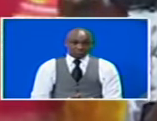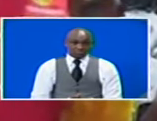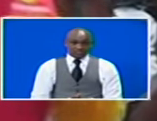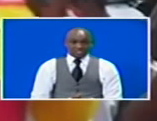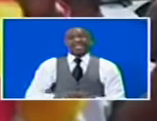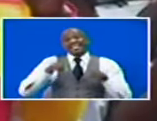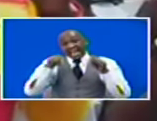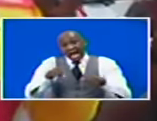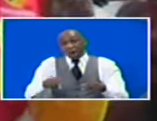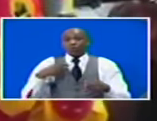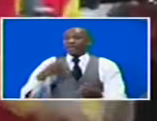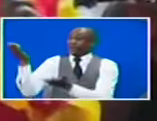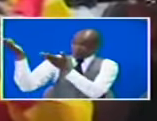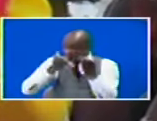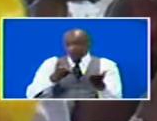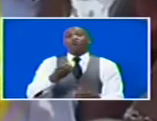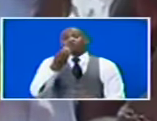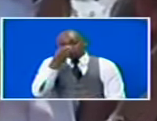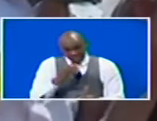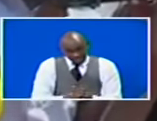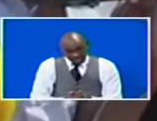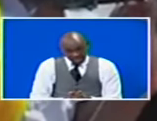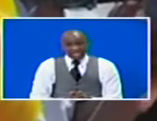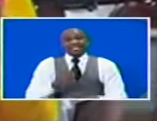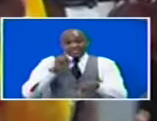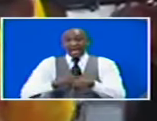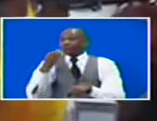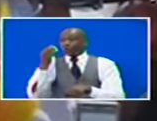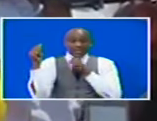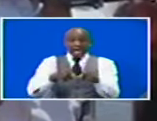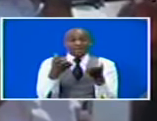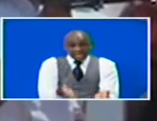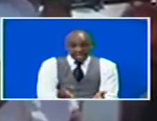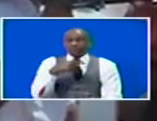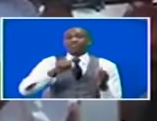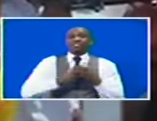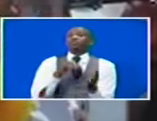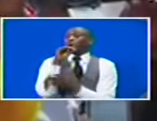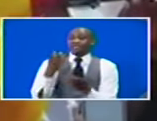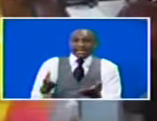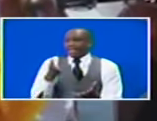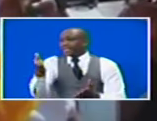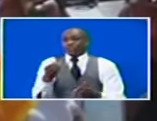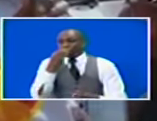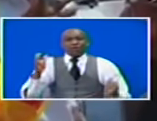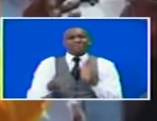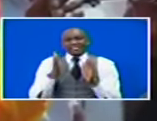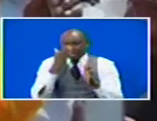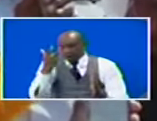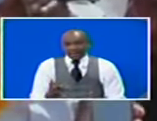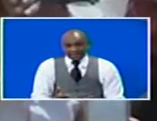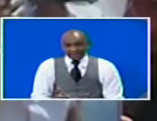Saizi tumeagiza chakula. Saile chakula imefika, wanaanza kutuambia bwana hii chakula imefika